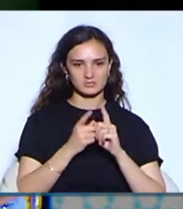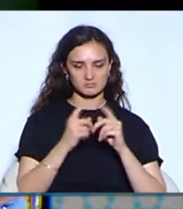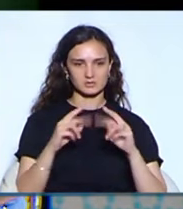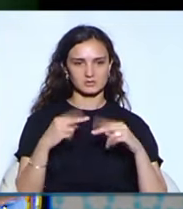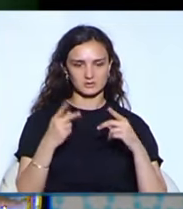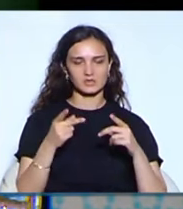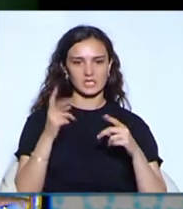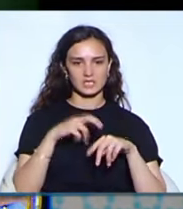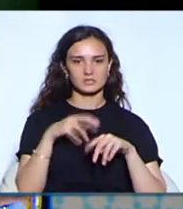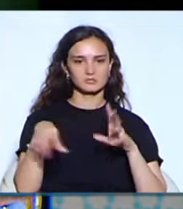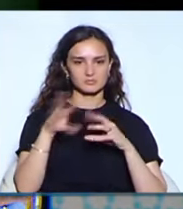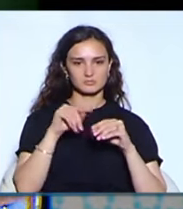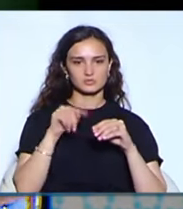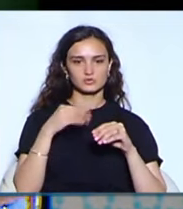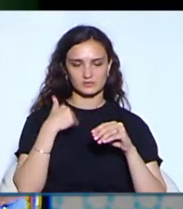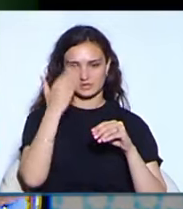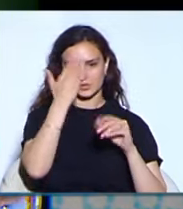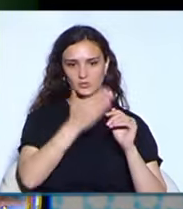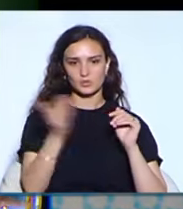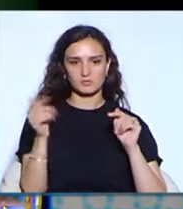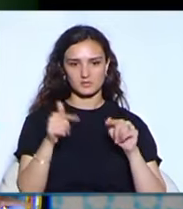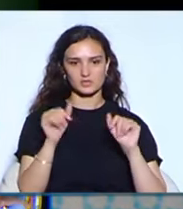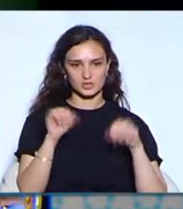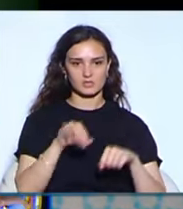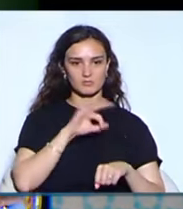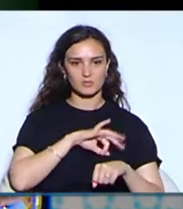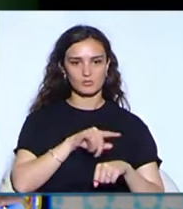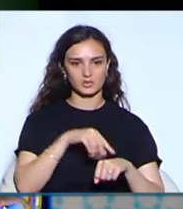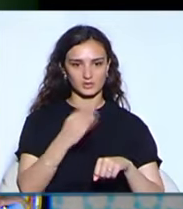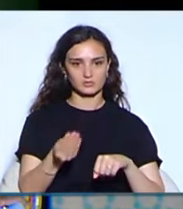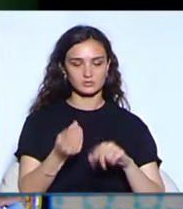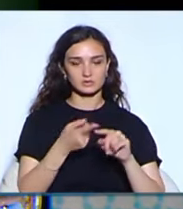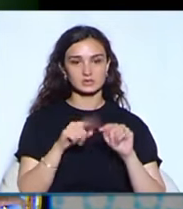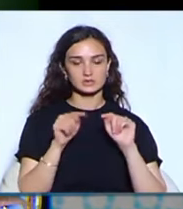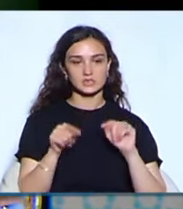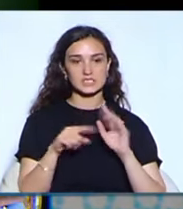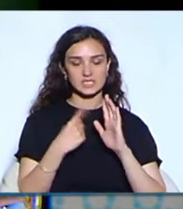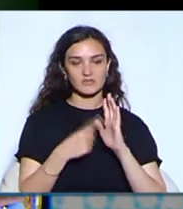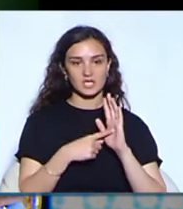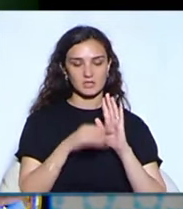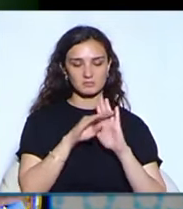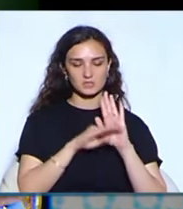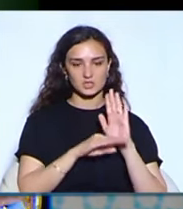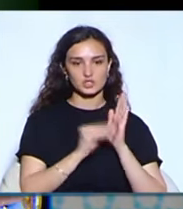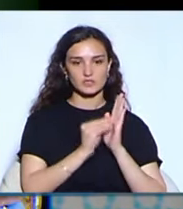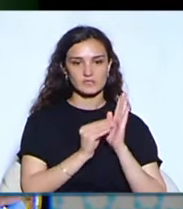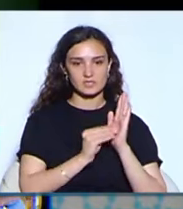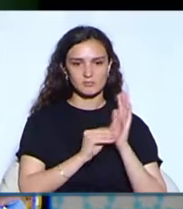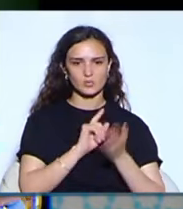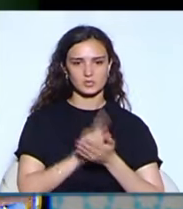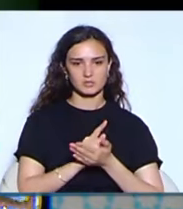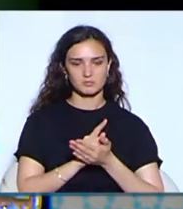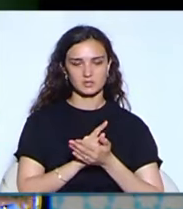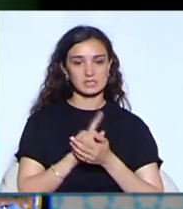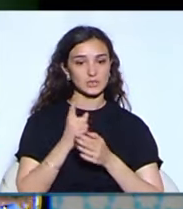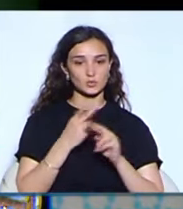ხელი. ეს არის მორგებული ჩვენს პოპულაციაზე, ხო? სკრინინგ ტესტ კითხვარების შევსება და გავლა არის